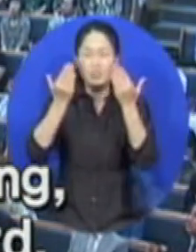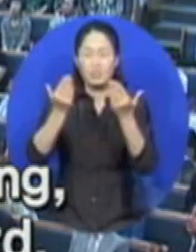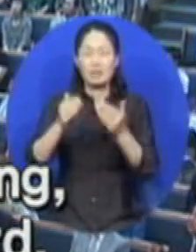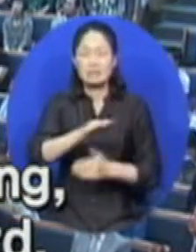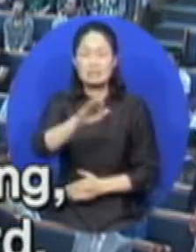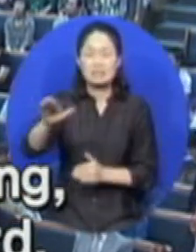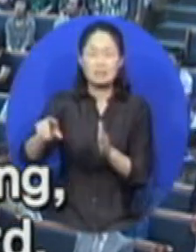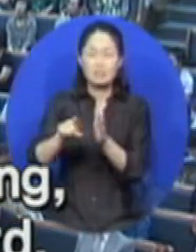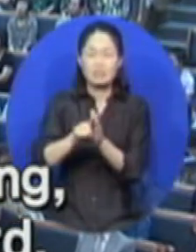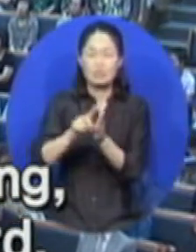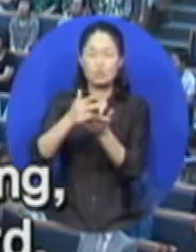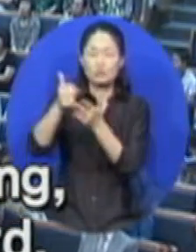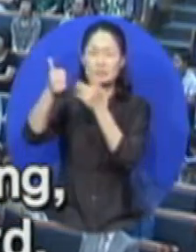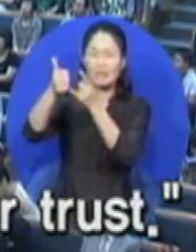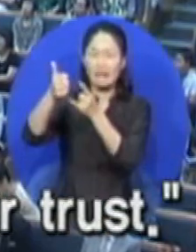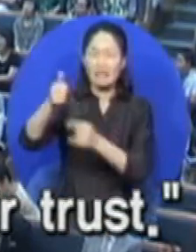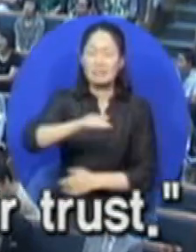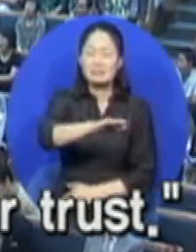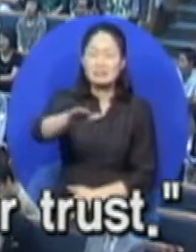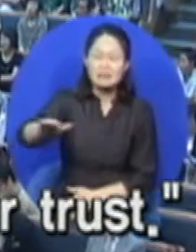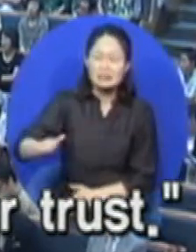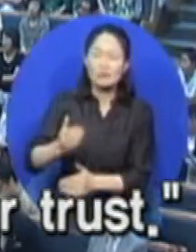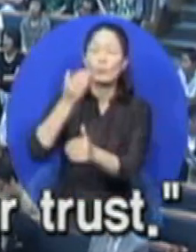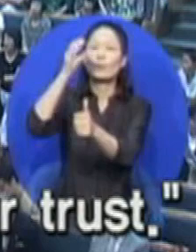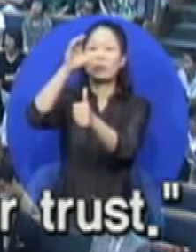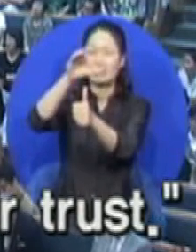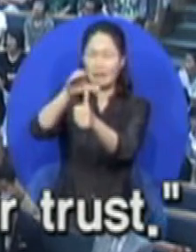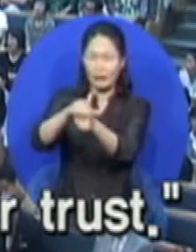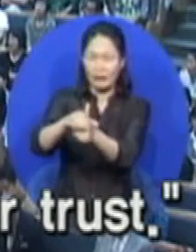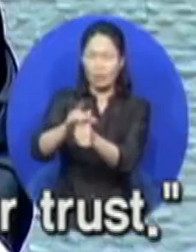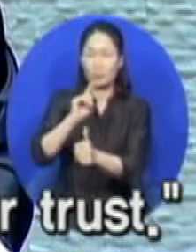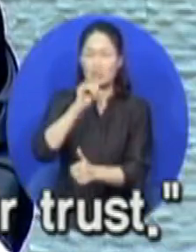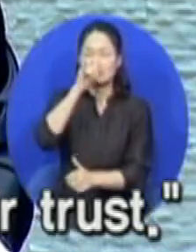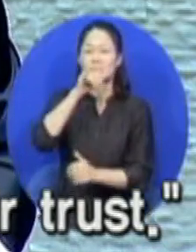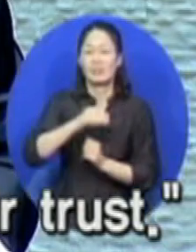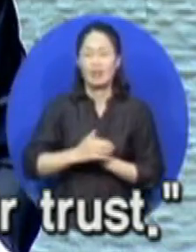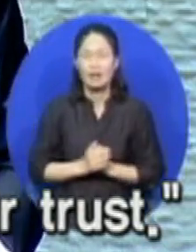주께 그들을 위탁하고 그랬습니다